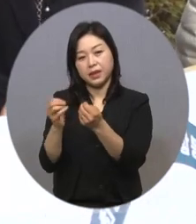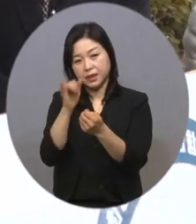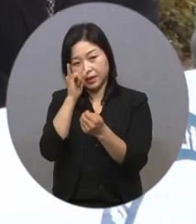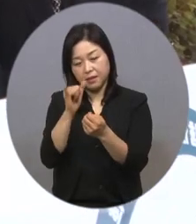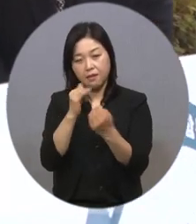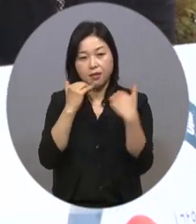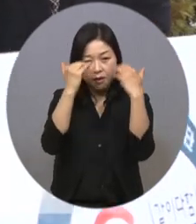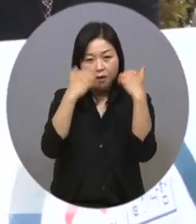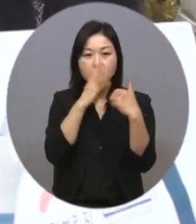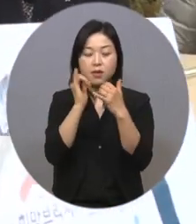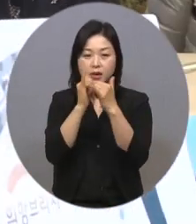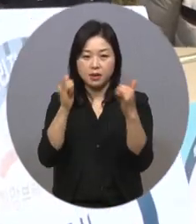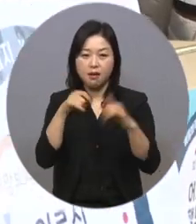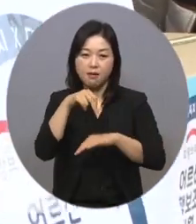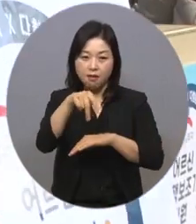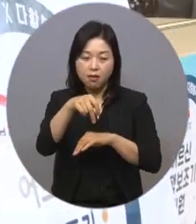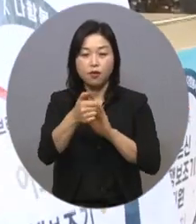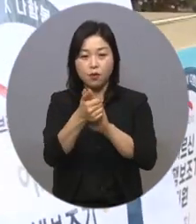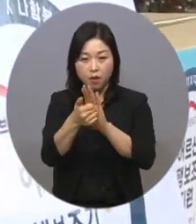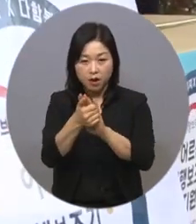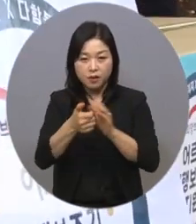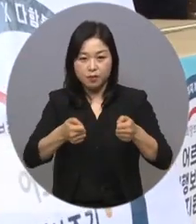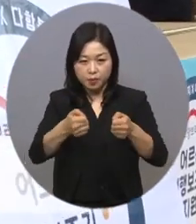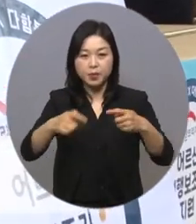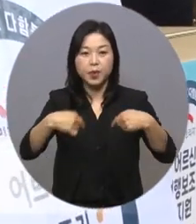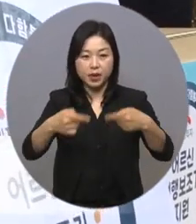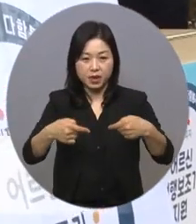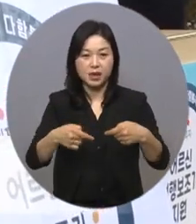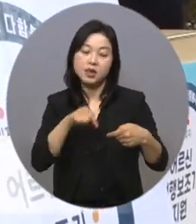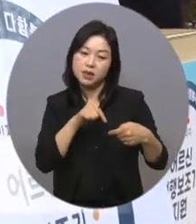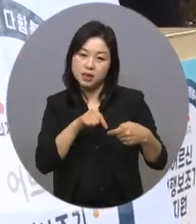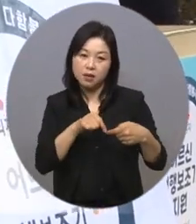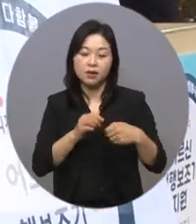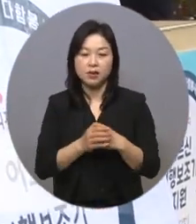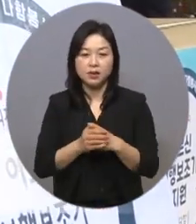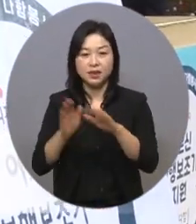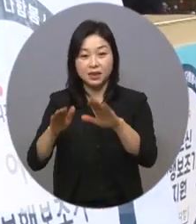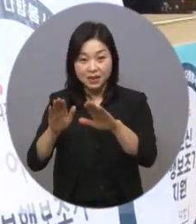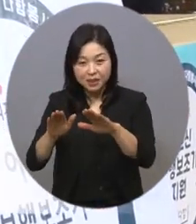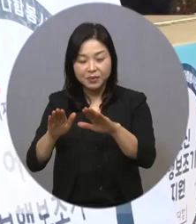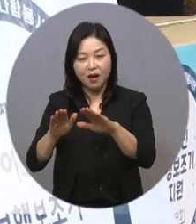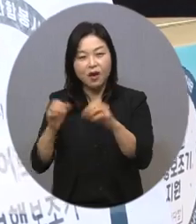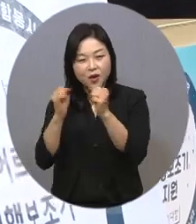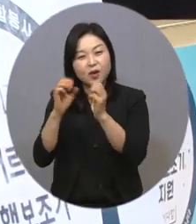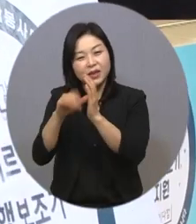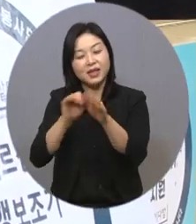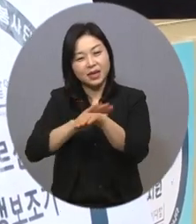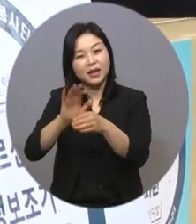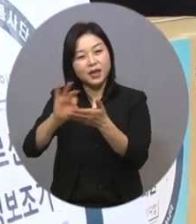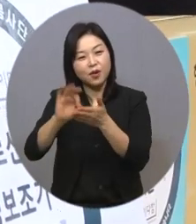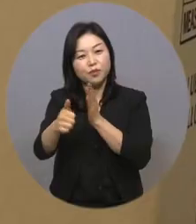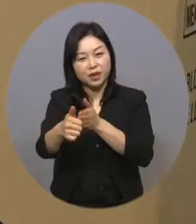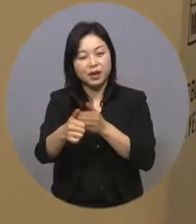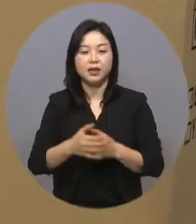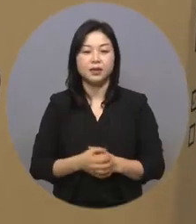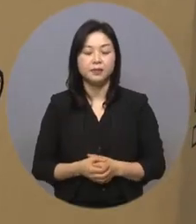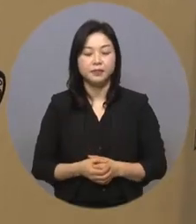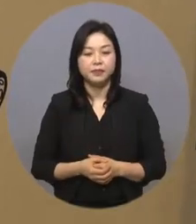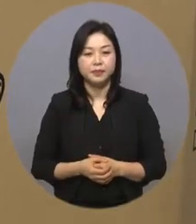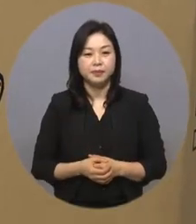어르신들 보행을 도와주는 보행기입니다. 이것을 연말에 좀 잘 쓰셨으면 좋겠습니다.